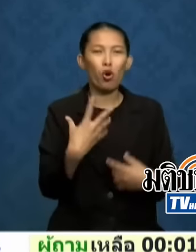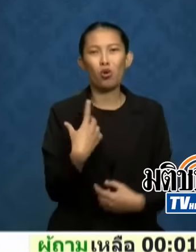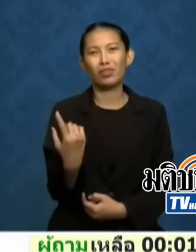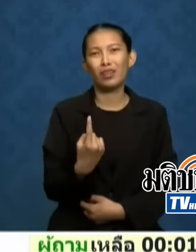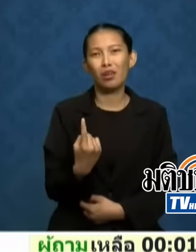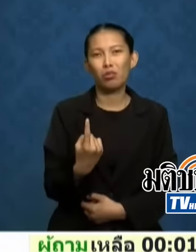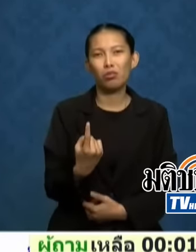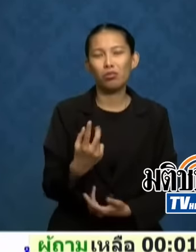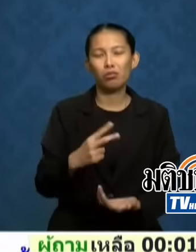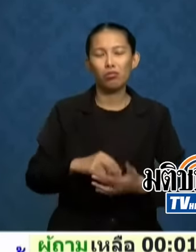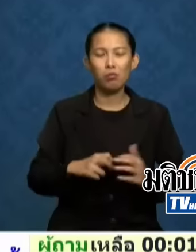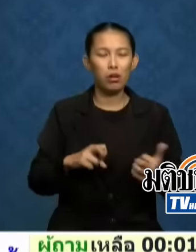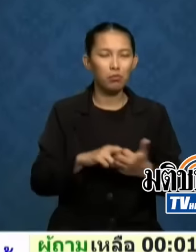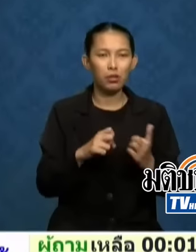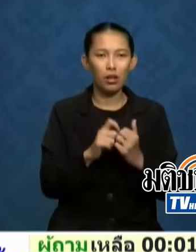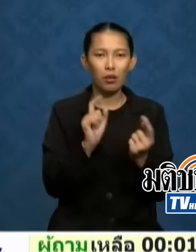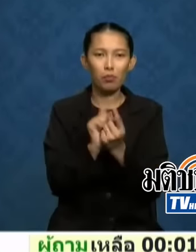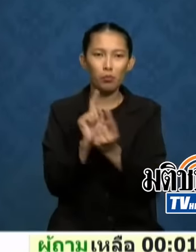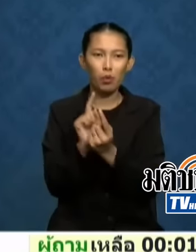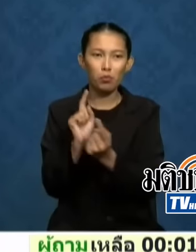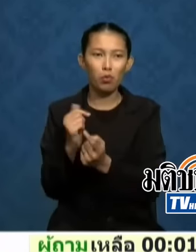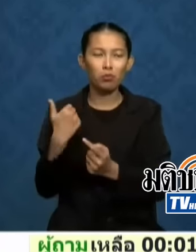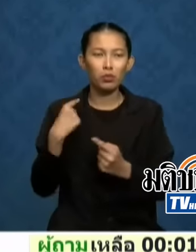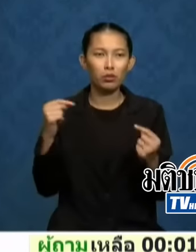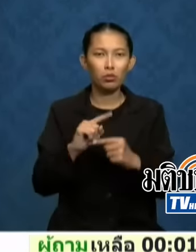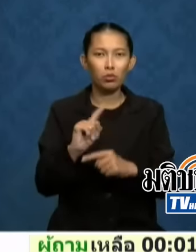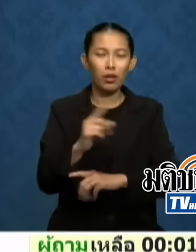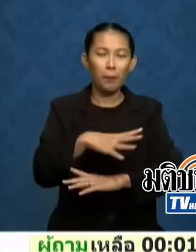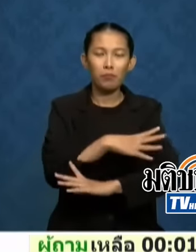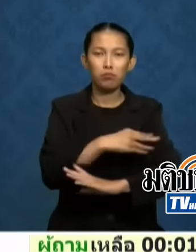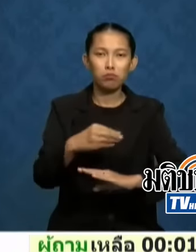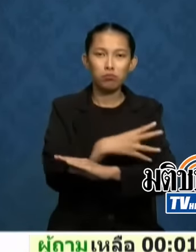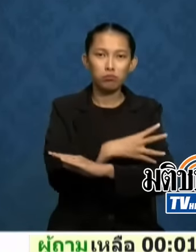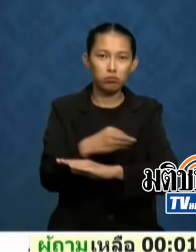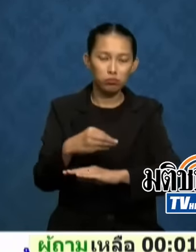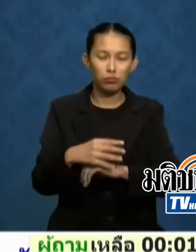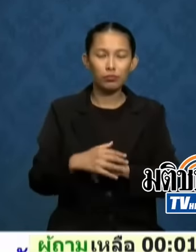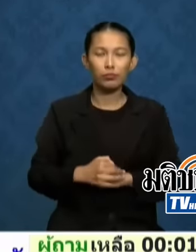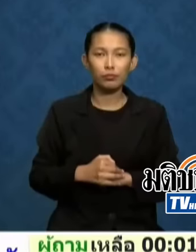ทำให้มันเกิดปัญหาต่างๆที่ผมพูดมาเมื่อขั้นต้นในเรื่องของเครื่องสูบน้ำด้วยอีกหนึ่งอย่าง